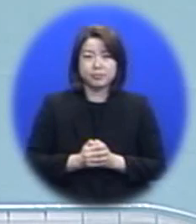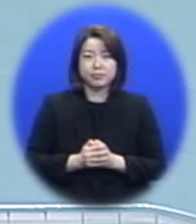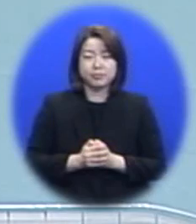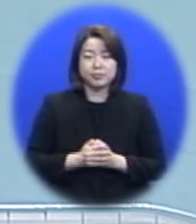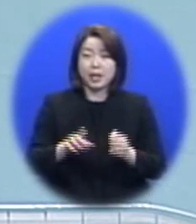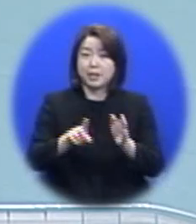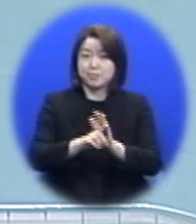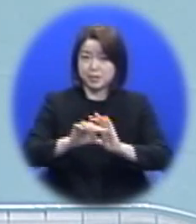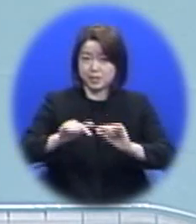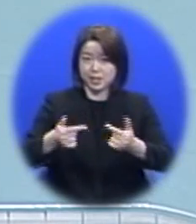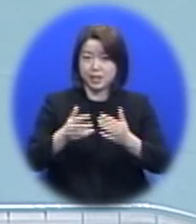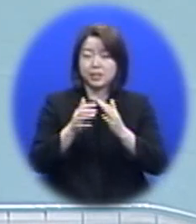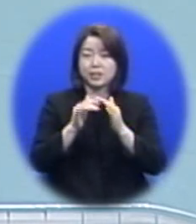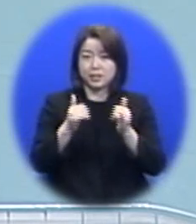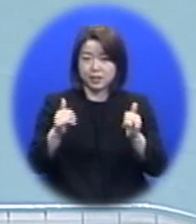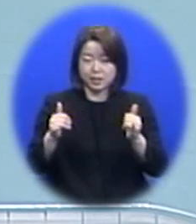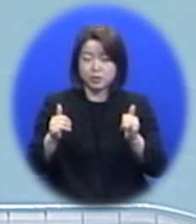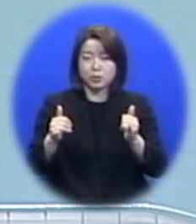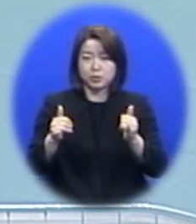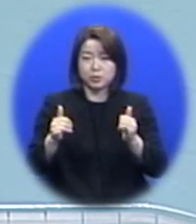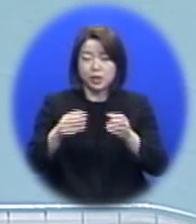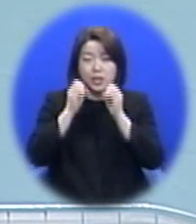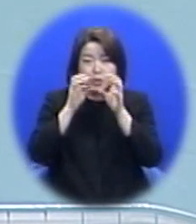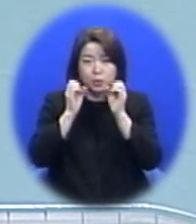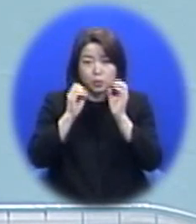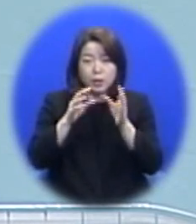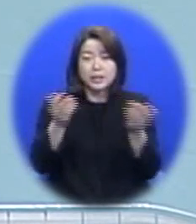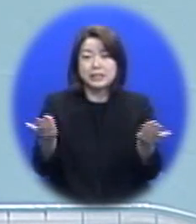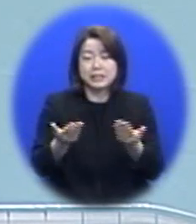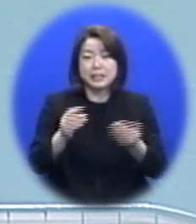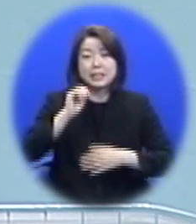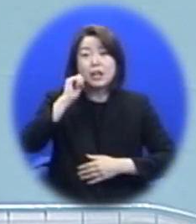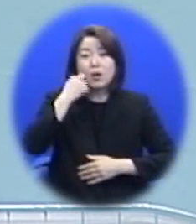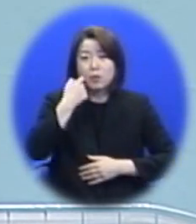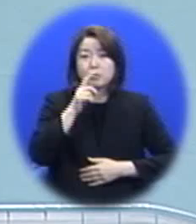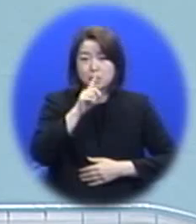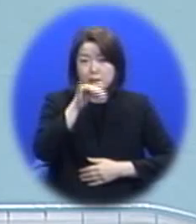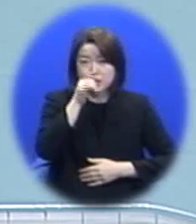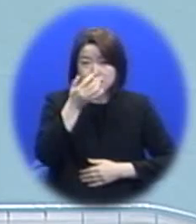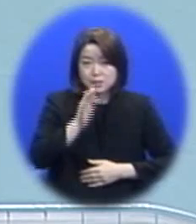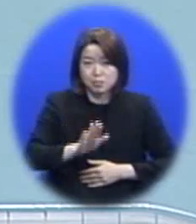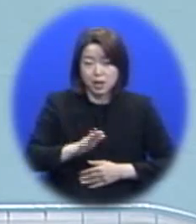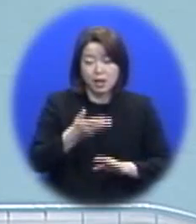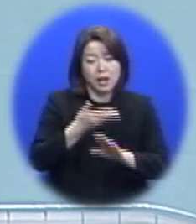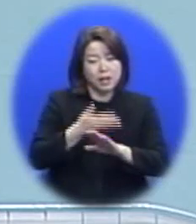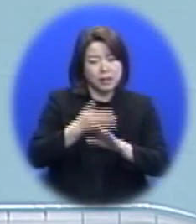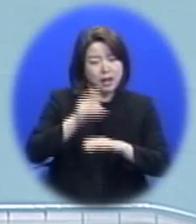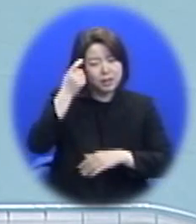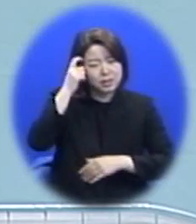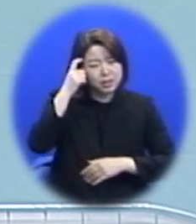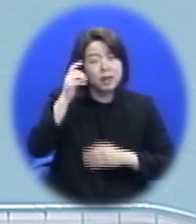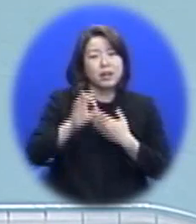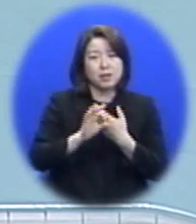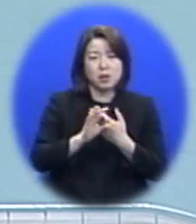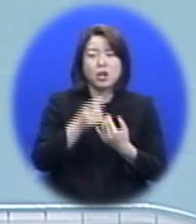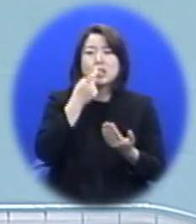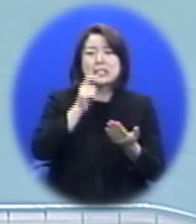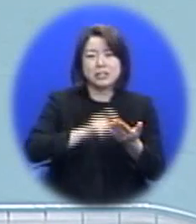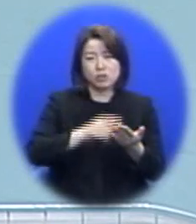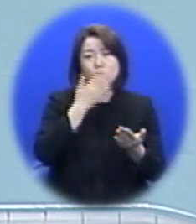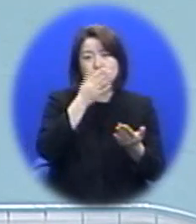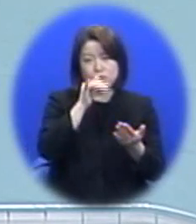불신 가족을 전도하는 일이 어렵다고 하지만 어떤 뜻에서 보면 가장 쉬울 수도 있어요.